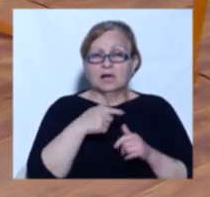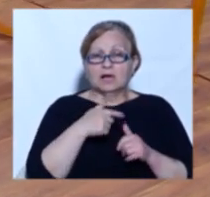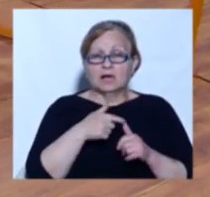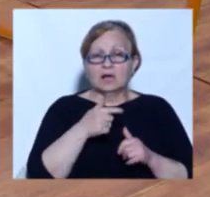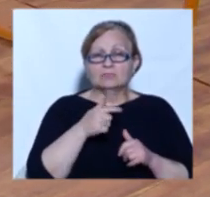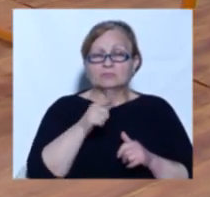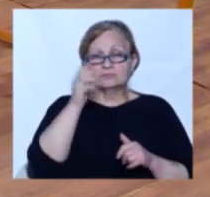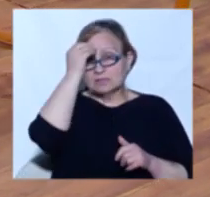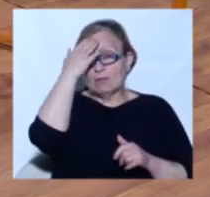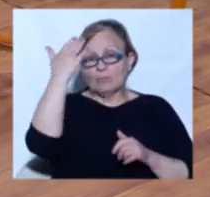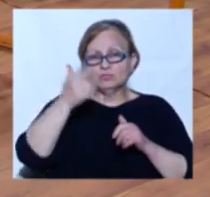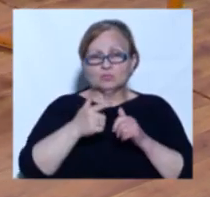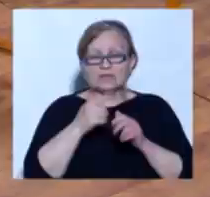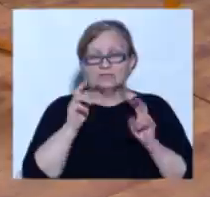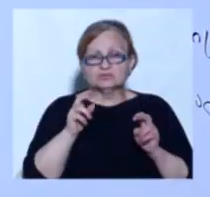საწყის, ლექსის